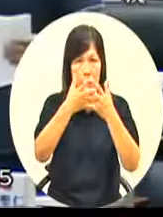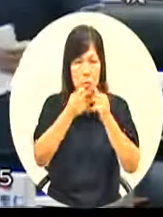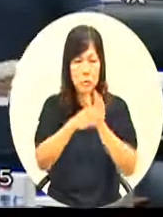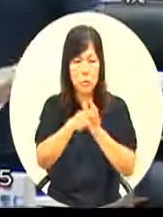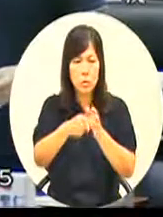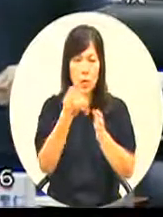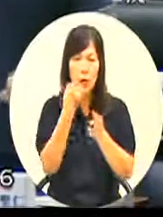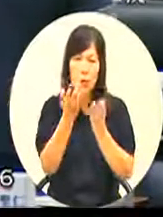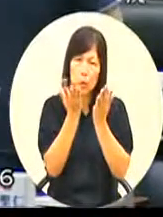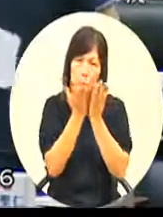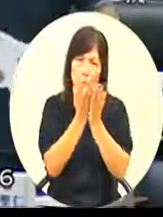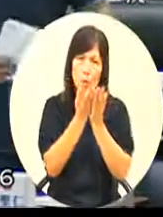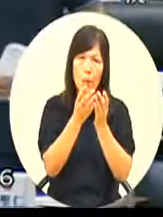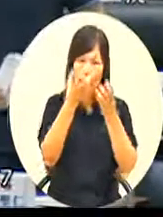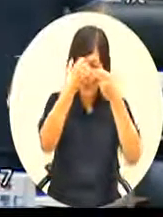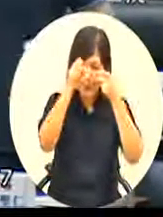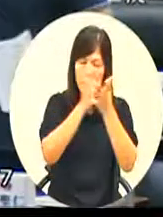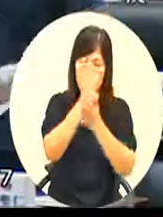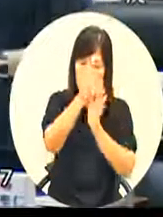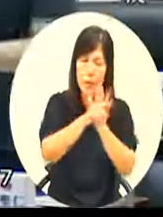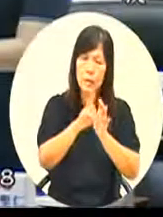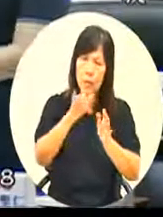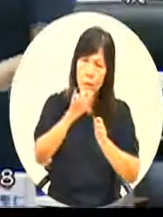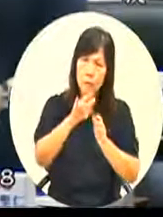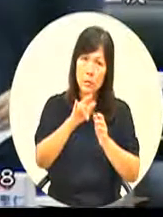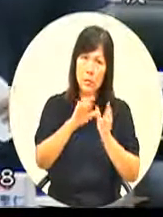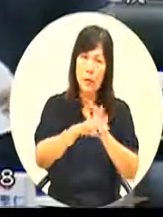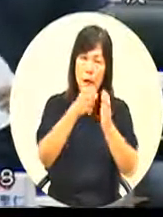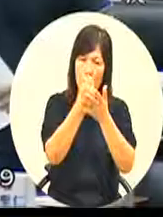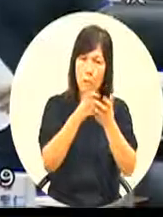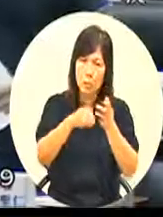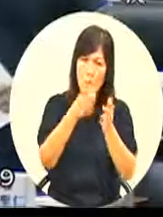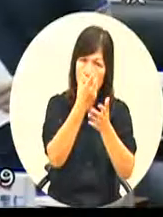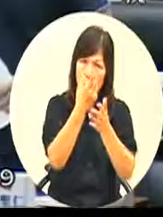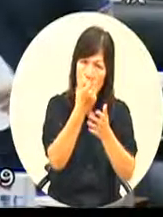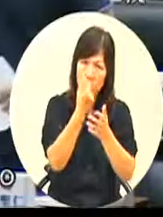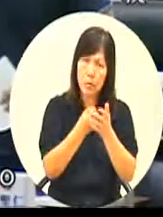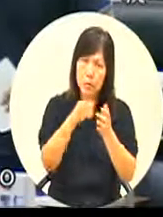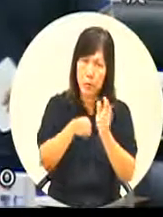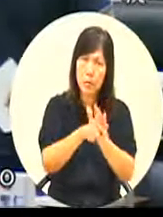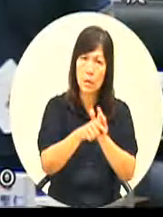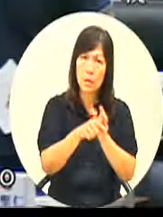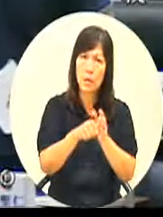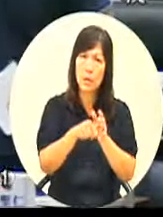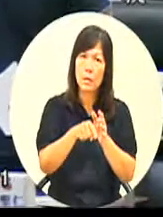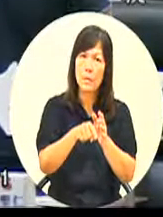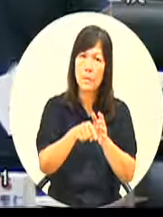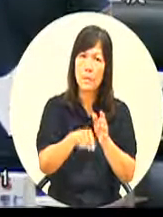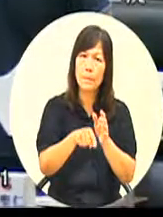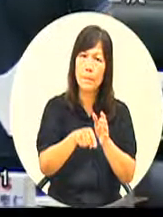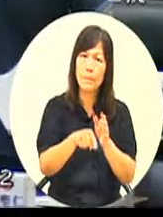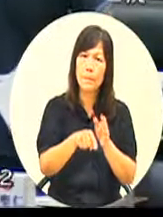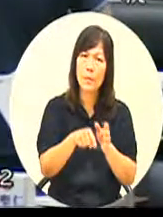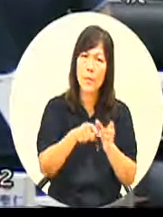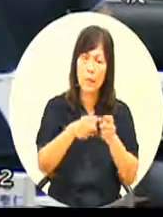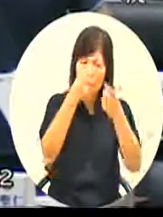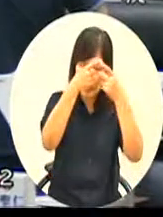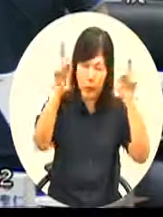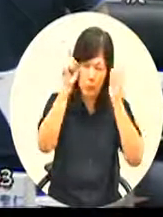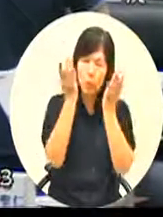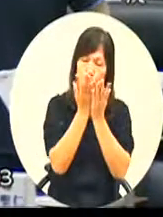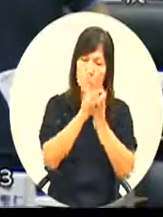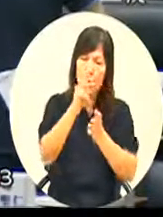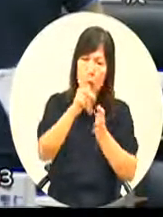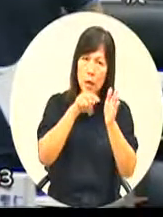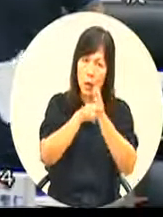系幼保系的学生，他毕业之后他有没有留下来在这一个他大学所念的这些科